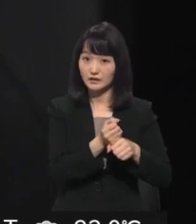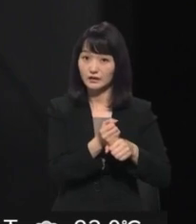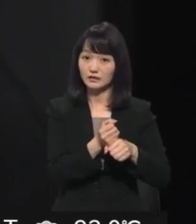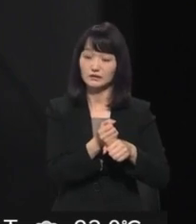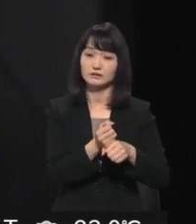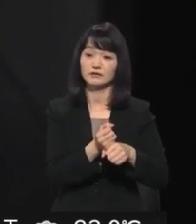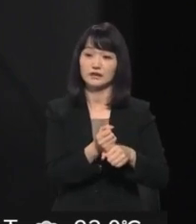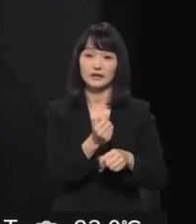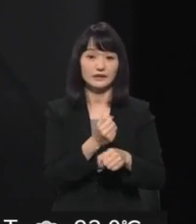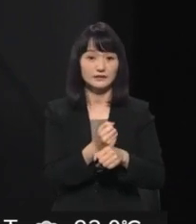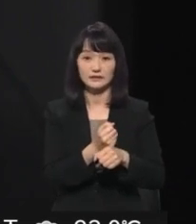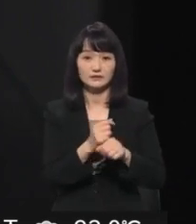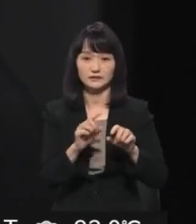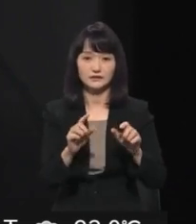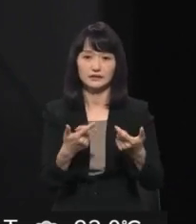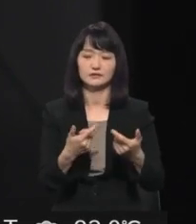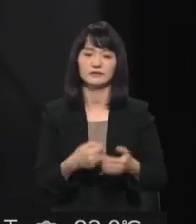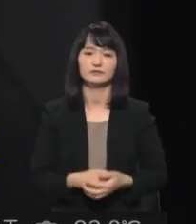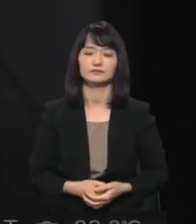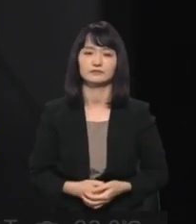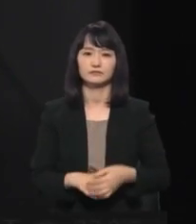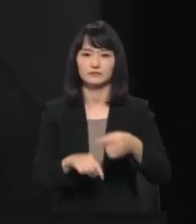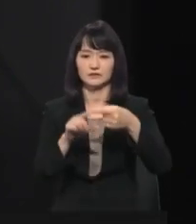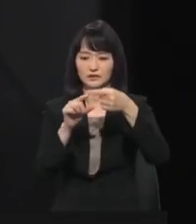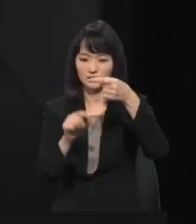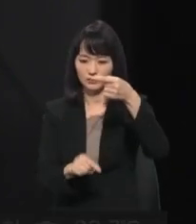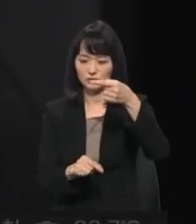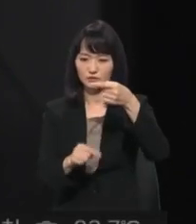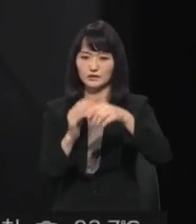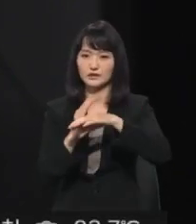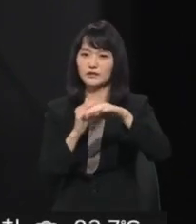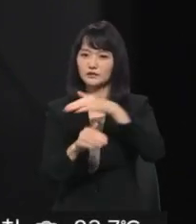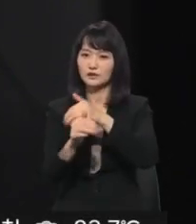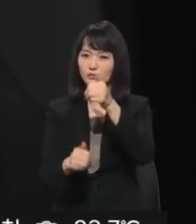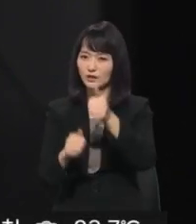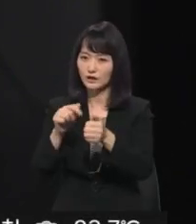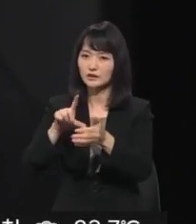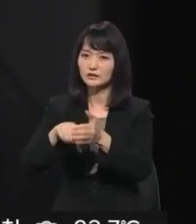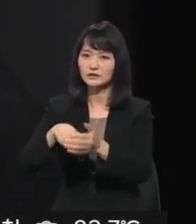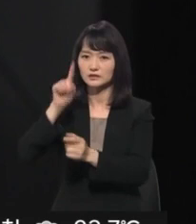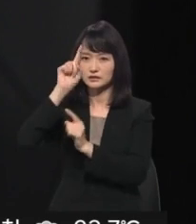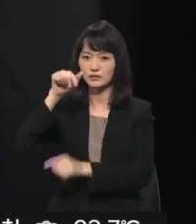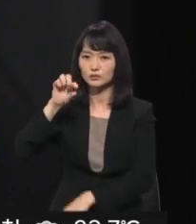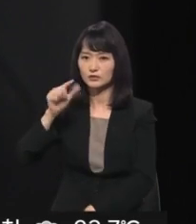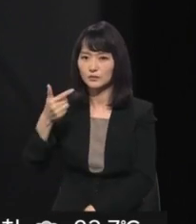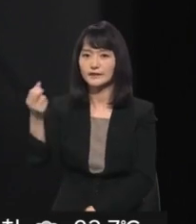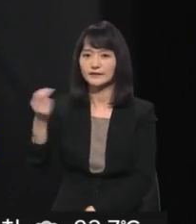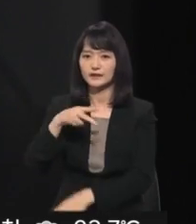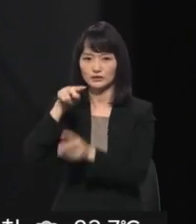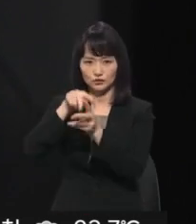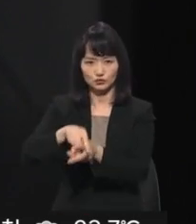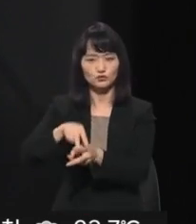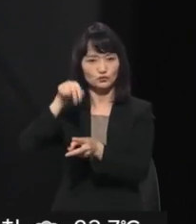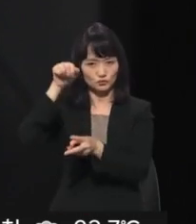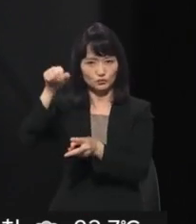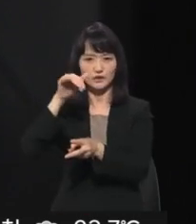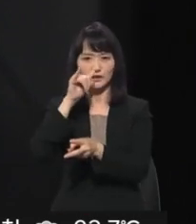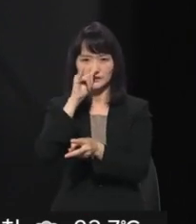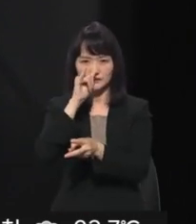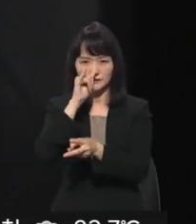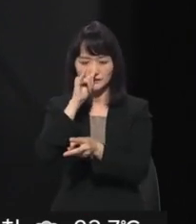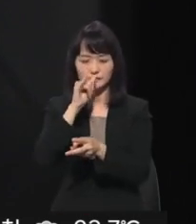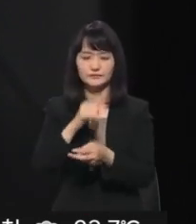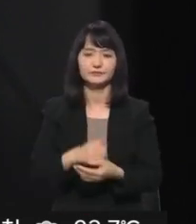바뀌진 않았을 것 같은데 문제는 이제 1월달에 하게 되면 이 줏어 당 대표가 다시 출마할 수도 있지 않냐 뭐 이런 이제